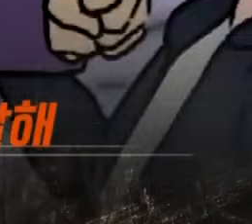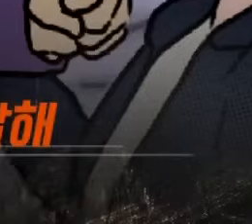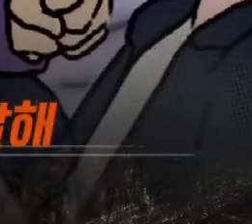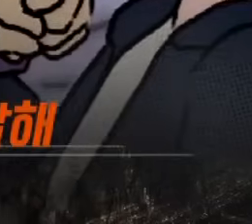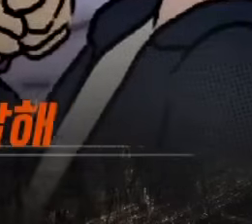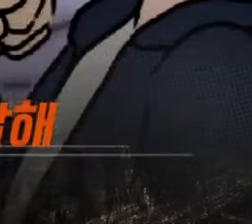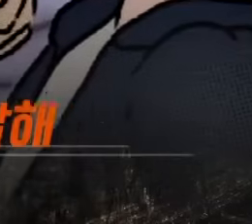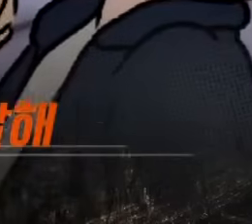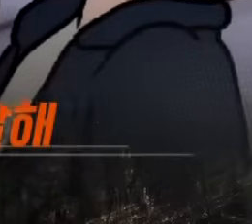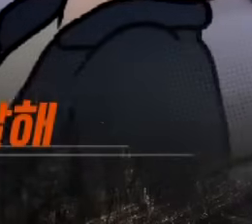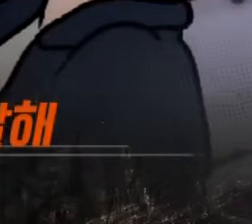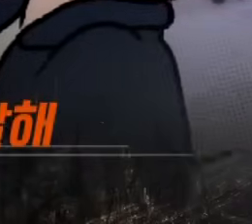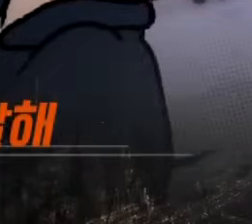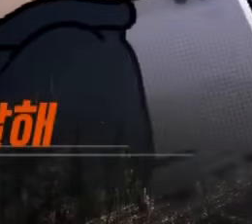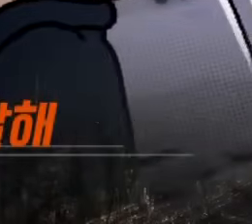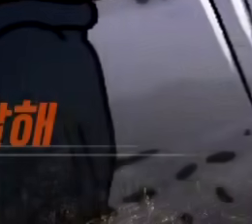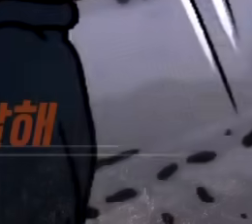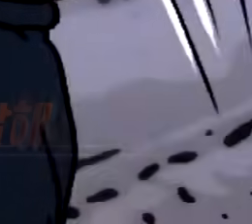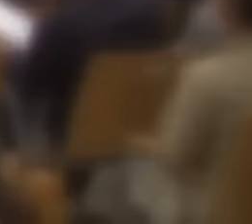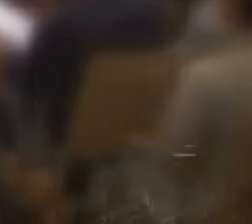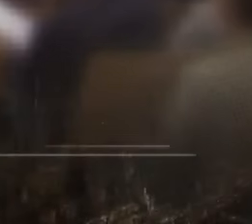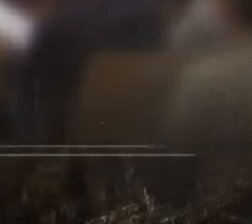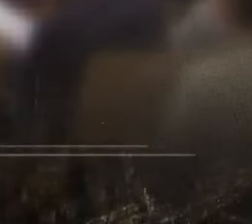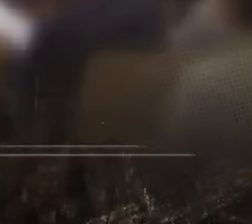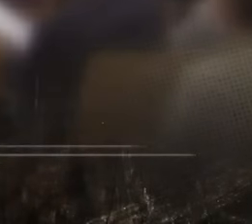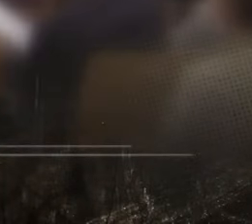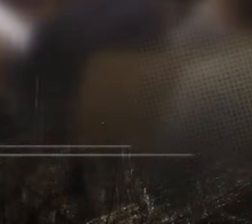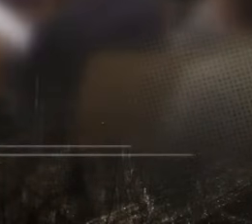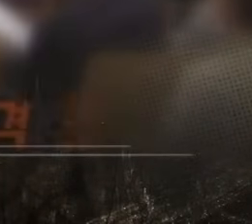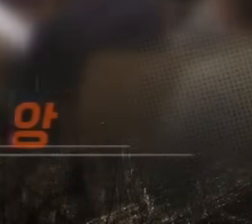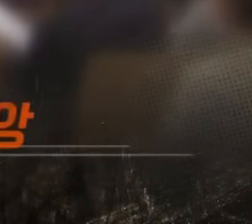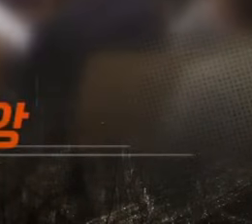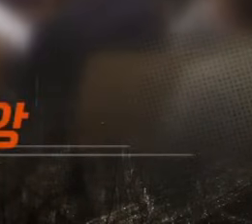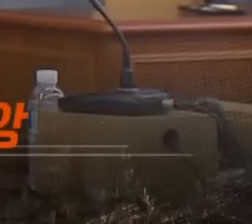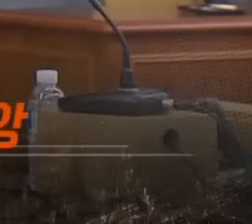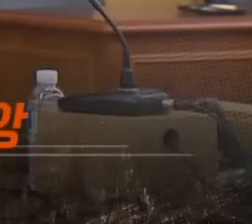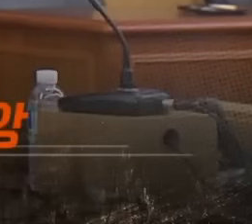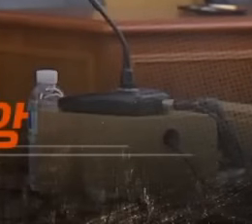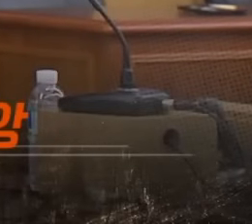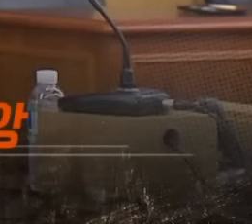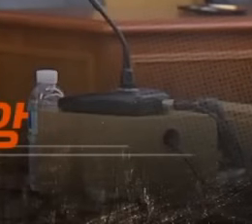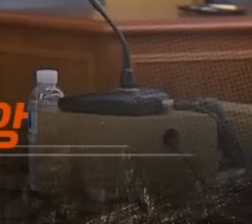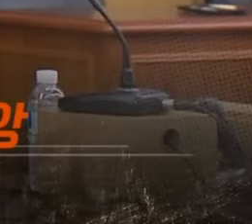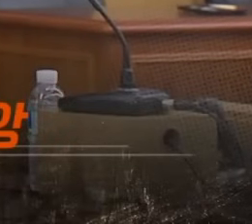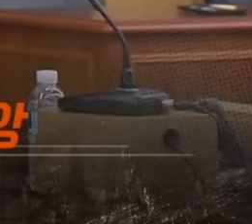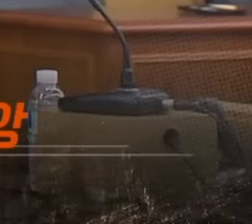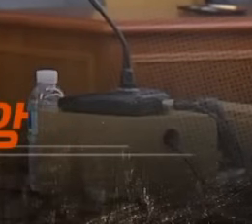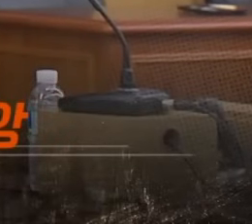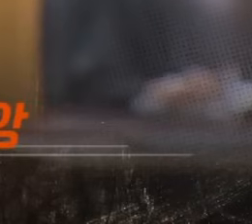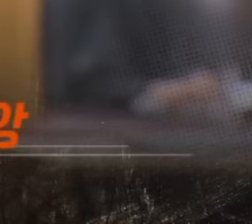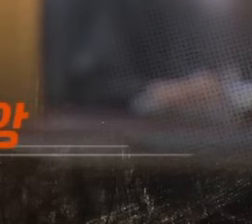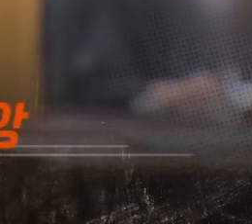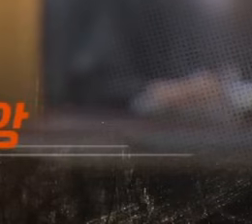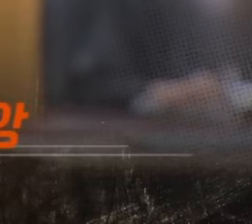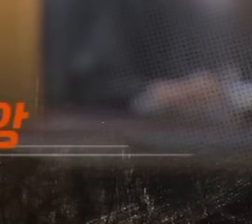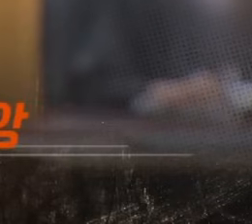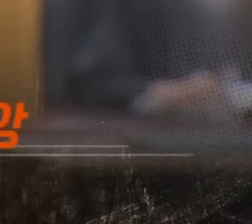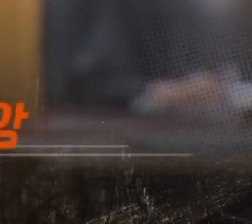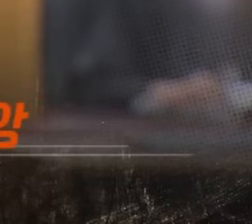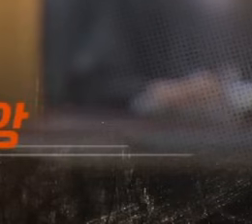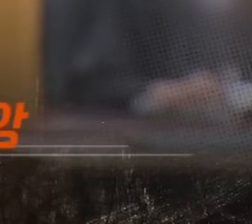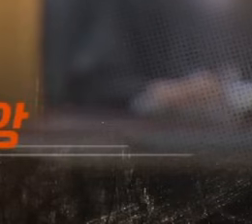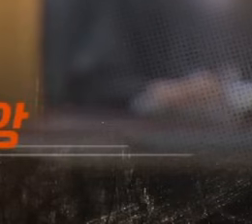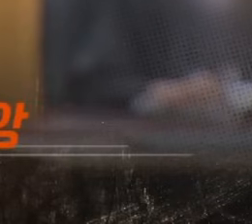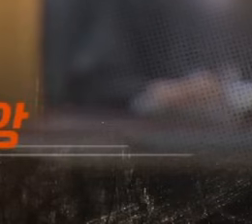뒤 구호 조치 없이 달아났는데 재판부는 우발적 범행이라며 징역 5년을 선고했습니다.